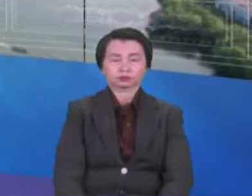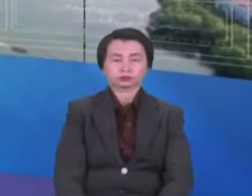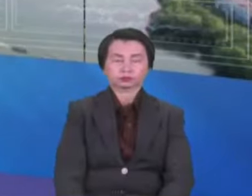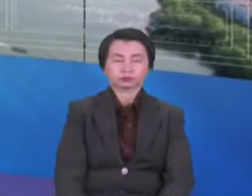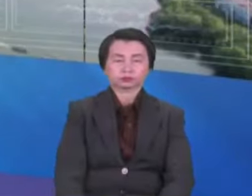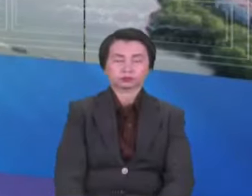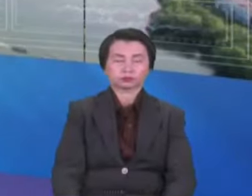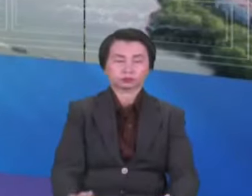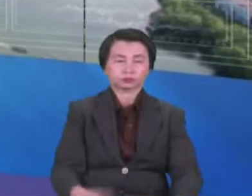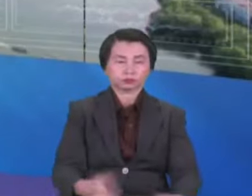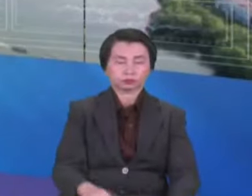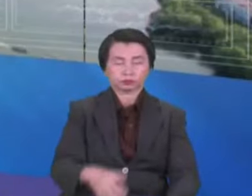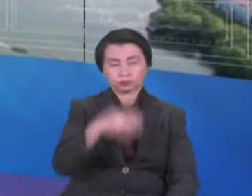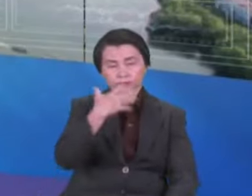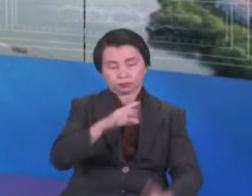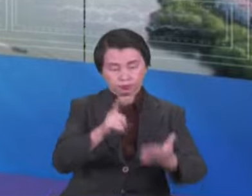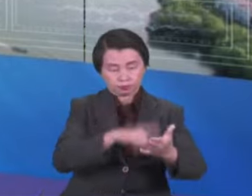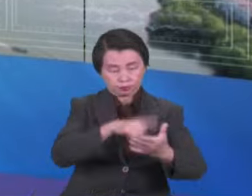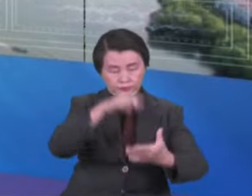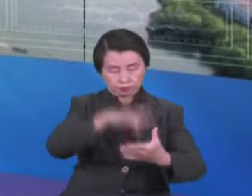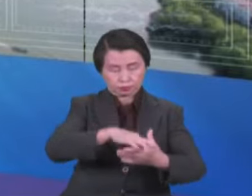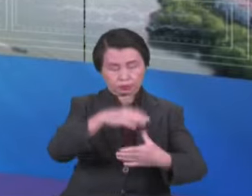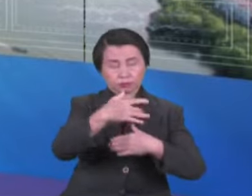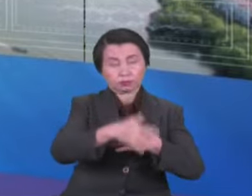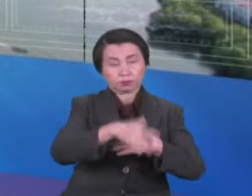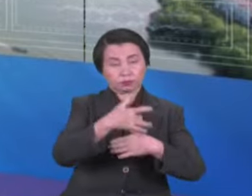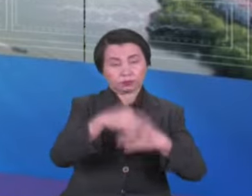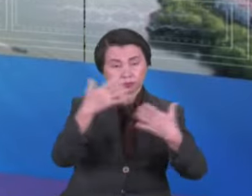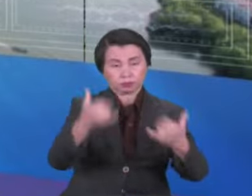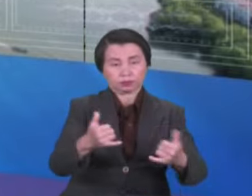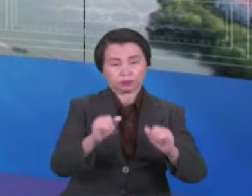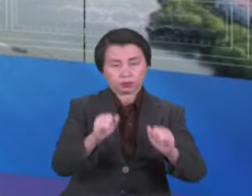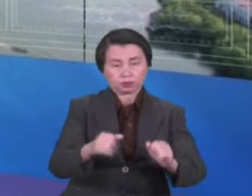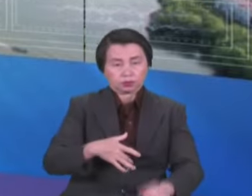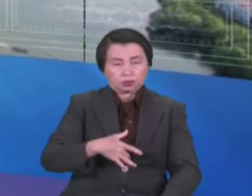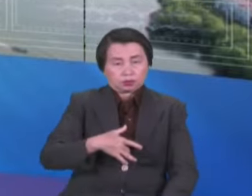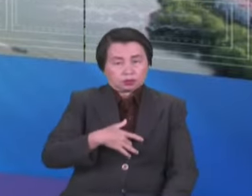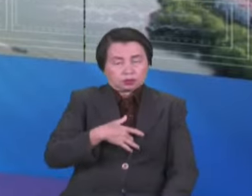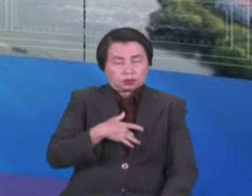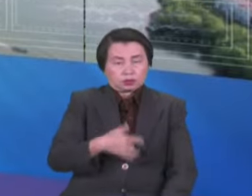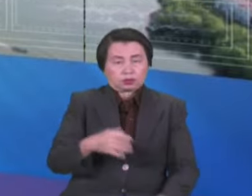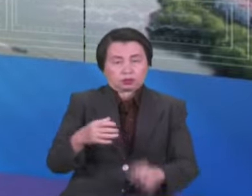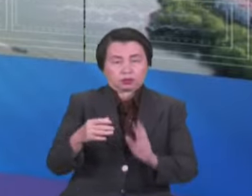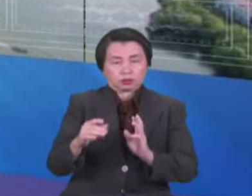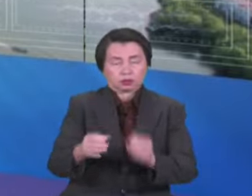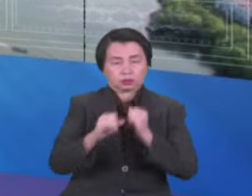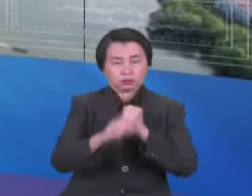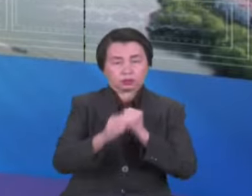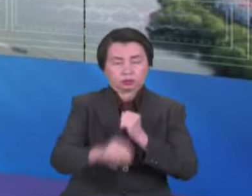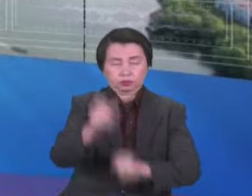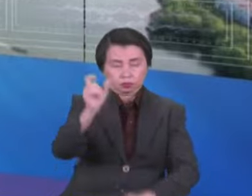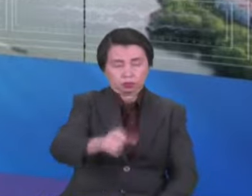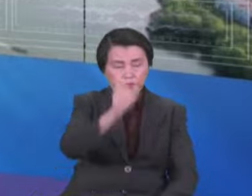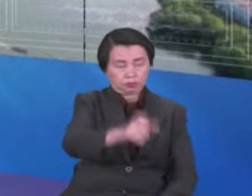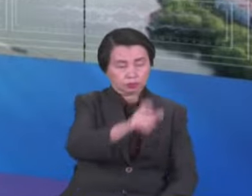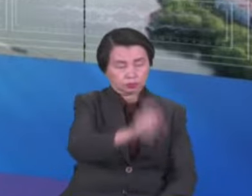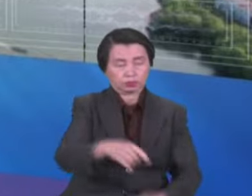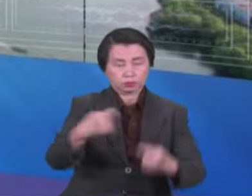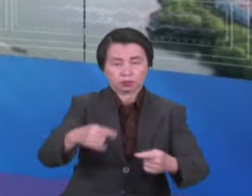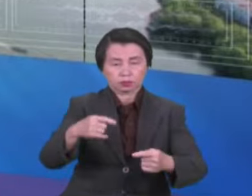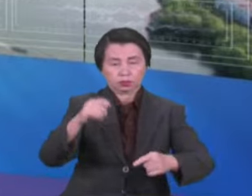Bahang kempen pilihan raya umum ke-15 PRU-15 yang berlangsung ketika ini turut dapat dirasai melalui perang kempen calon-calon yang bertanding